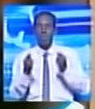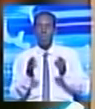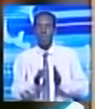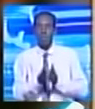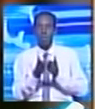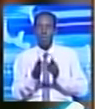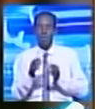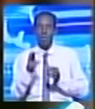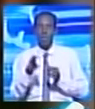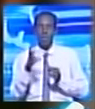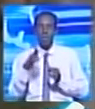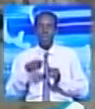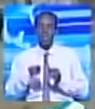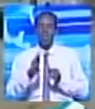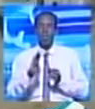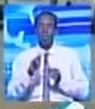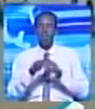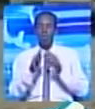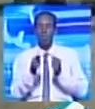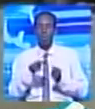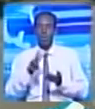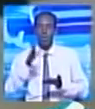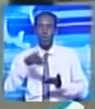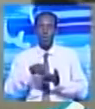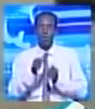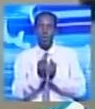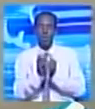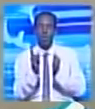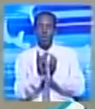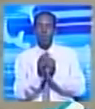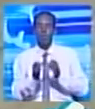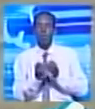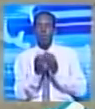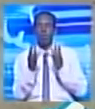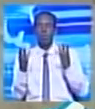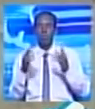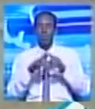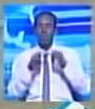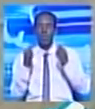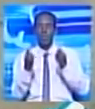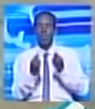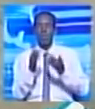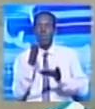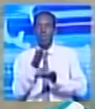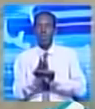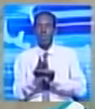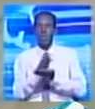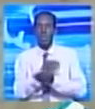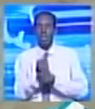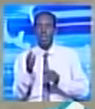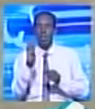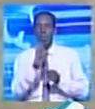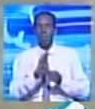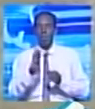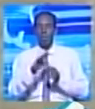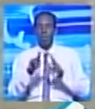Hebdo. En fuite depuis 2011, il était en cavale à travers plusieurs pays, une cavale qui s'arrête à Balbala. Peter